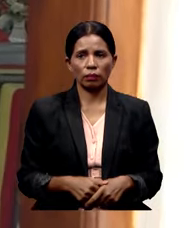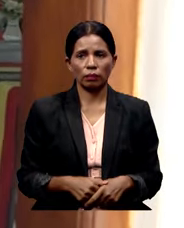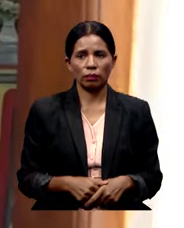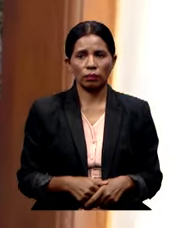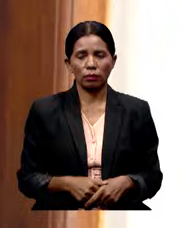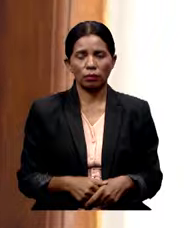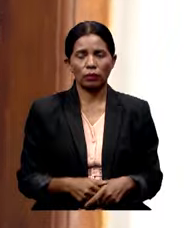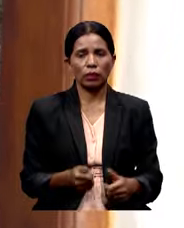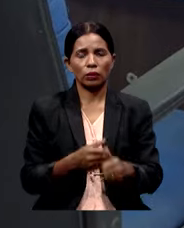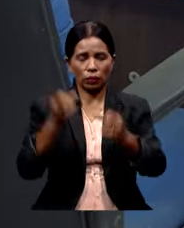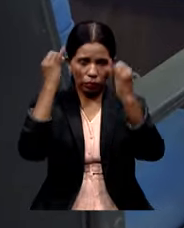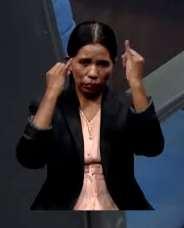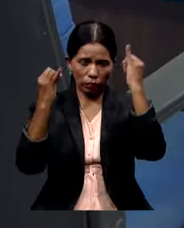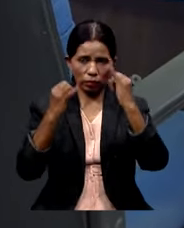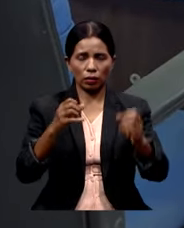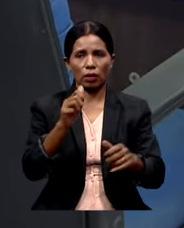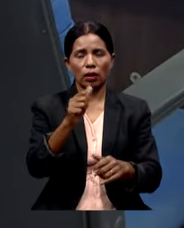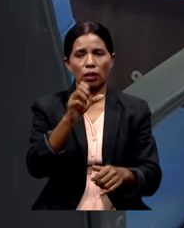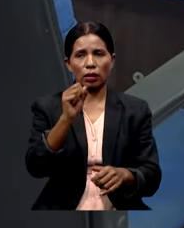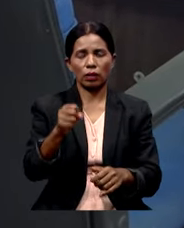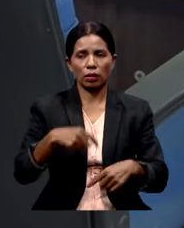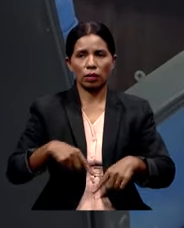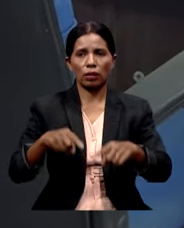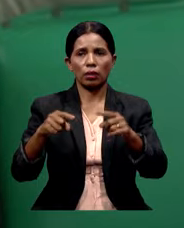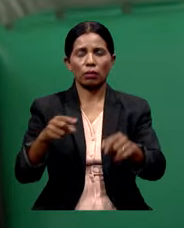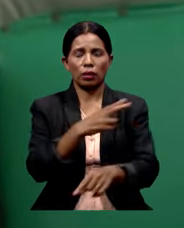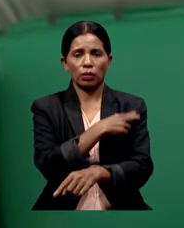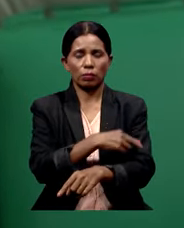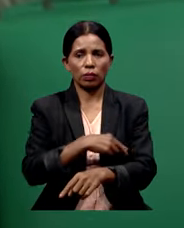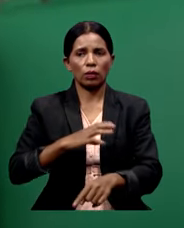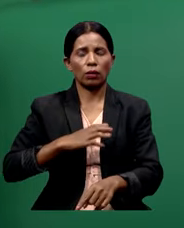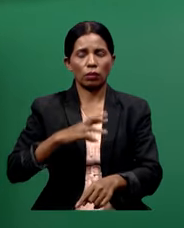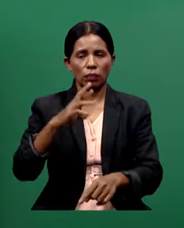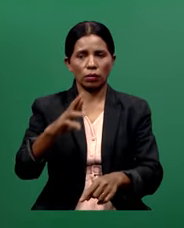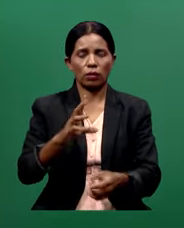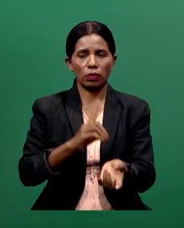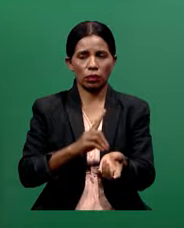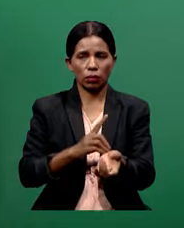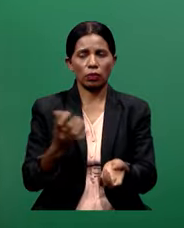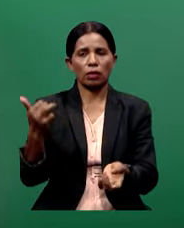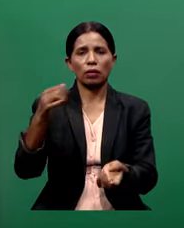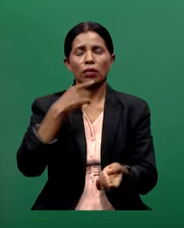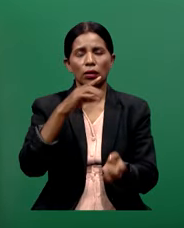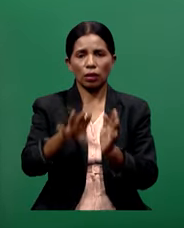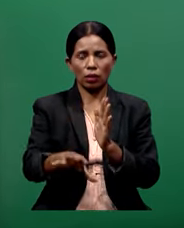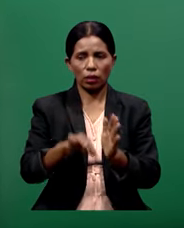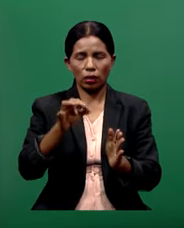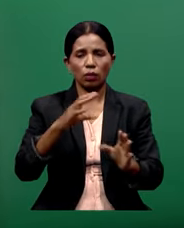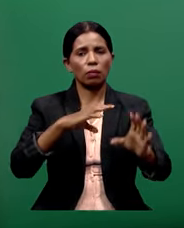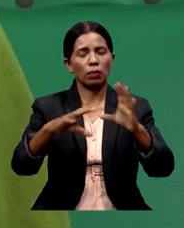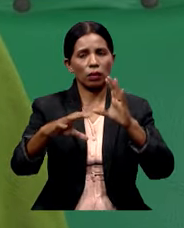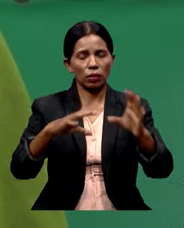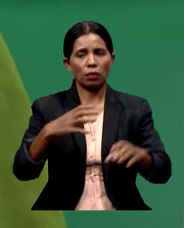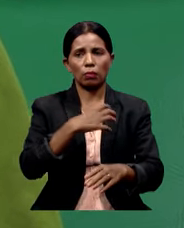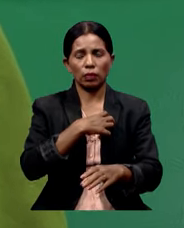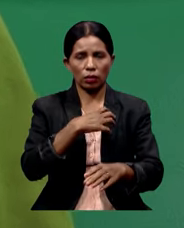Tur informasaun bang hira suspeitu AS bahalo tratamento iha sentru saúde Komoro. Mak mediku sira descobre hetan ho di komunika kedas ba